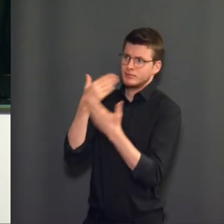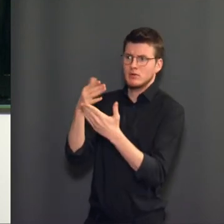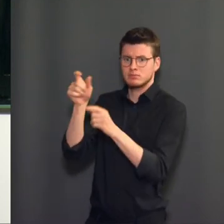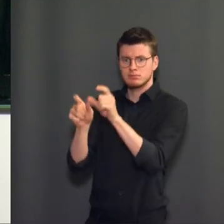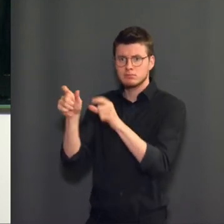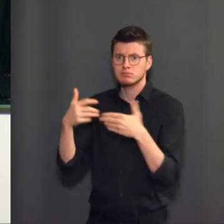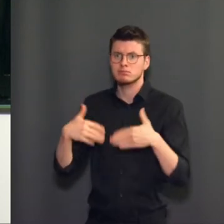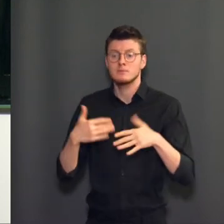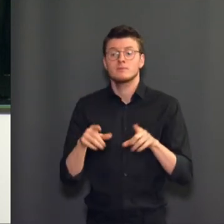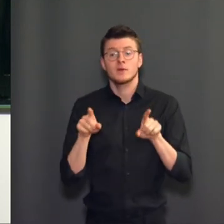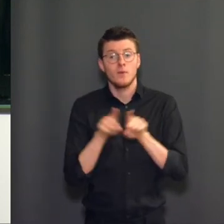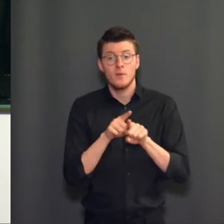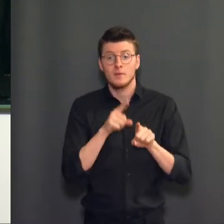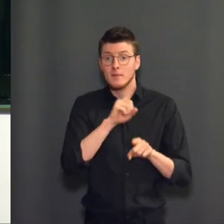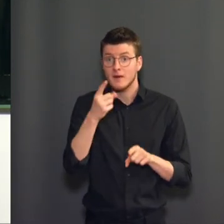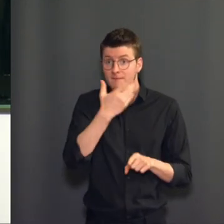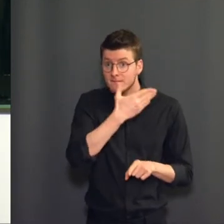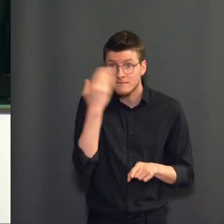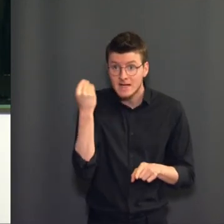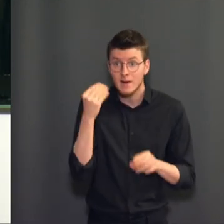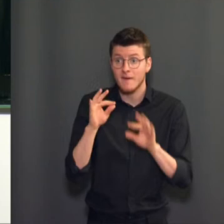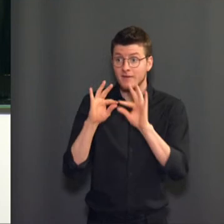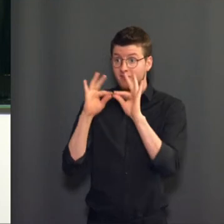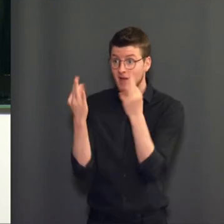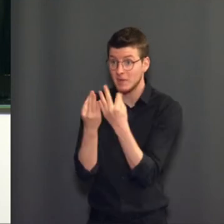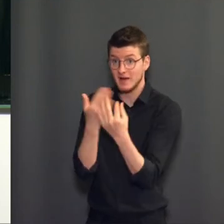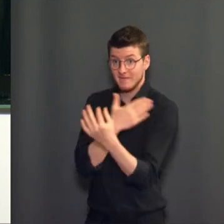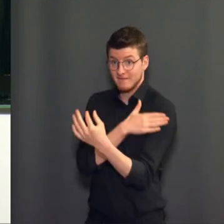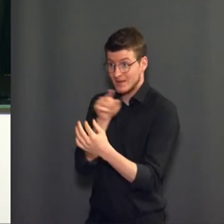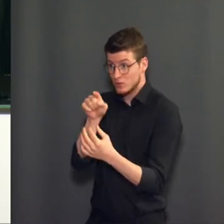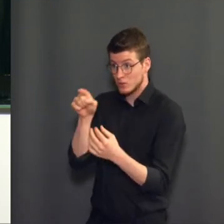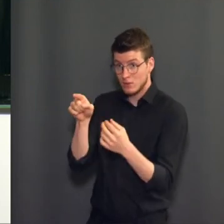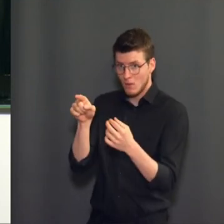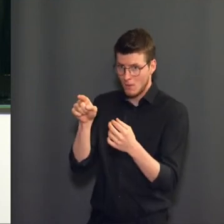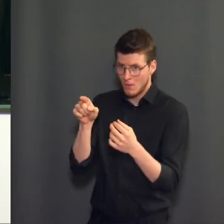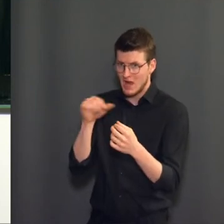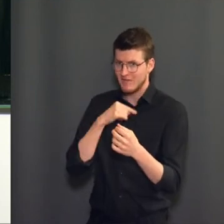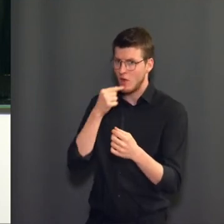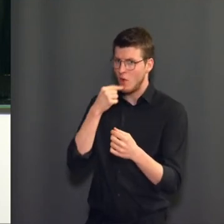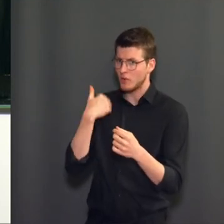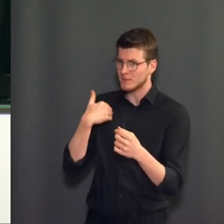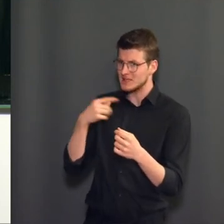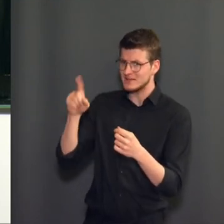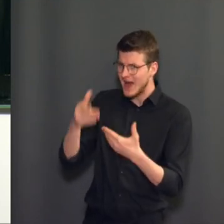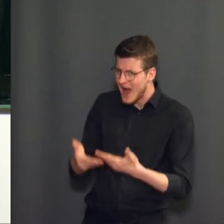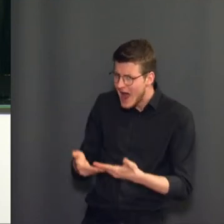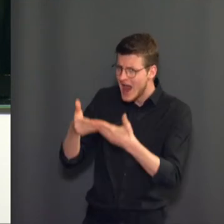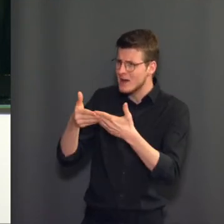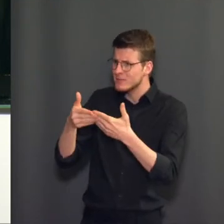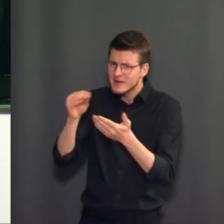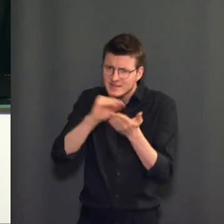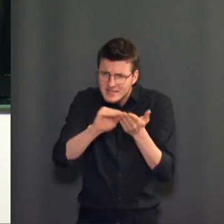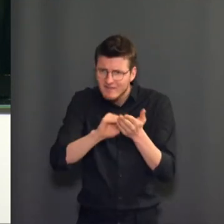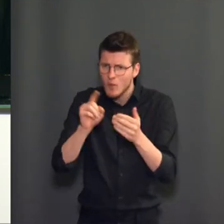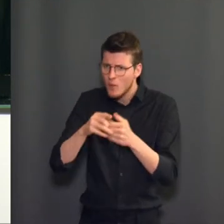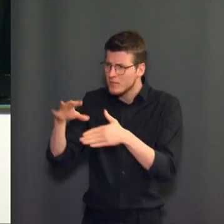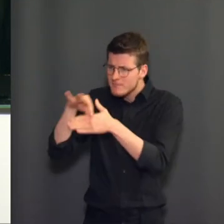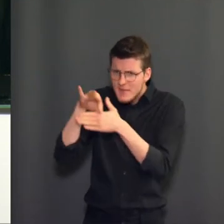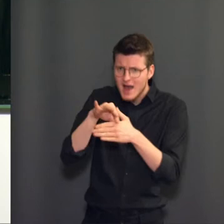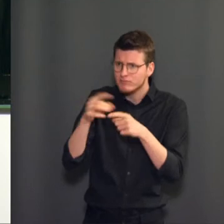niet vergeten die de ouderen helpen inschrijven en die hen begeleiden naar het vaccinatiecentrum.